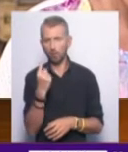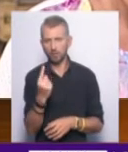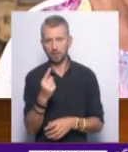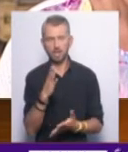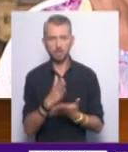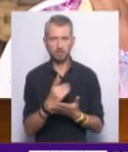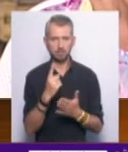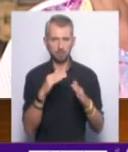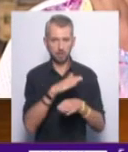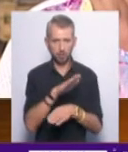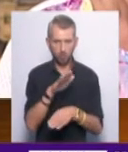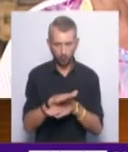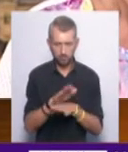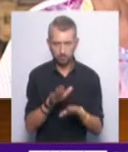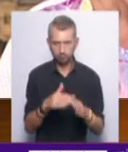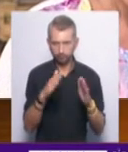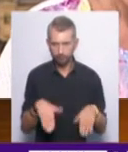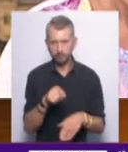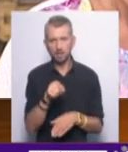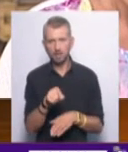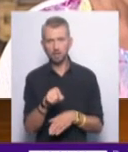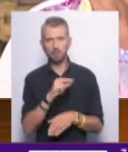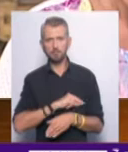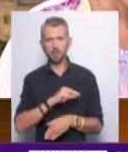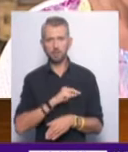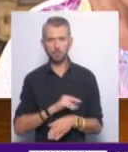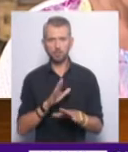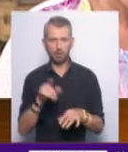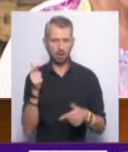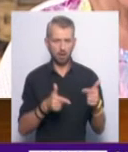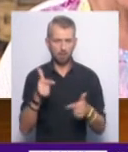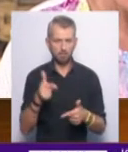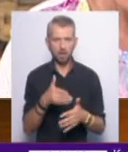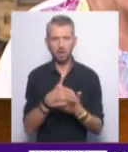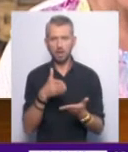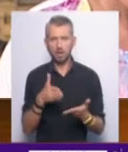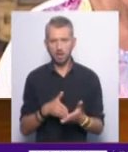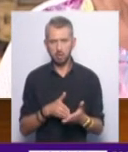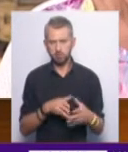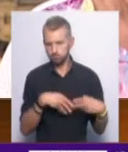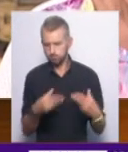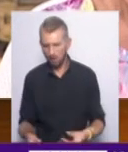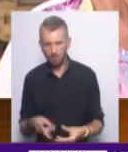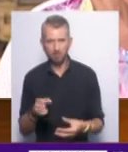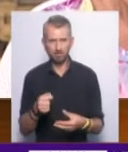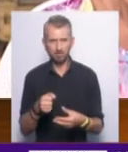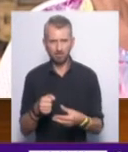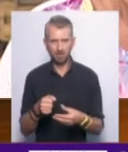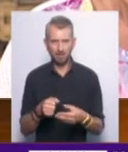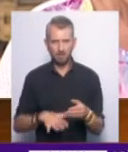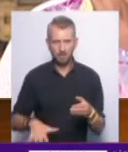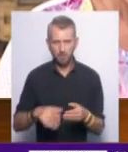саме кіоск із хлібом. Ну, там саме працюють одні хами. Хліб падає на підлогу, вони його без